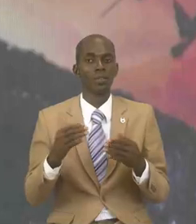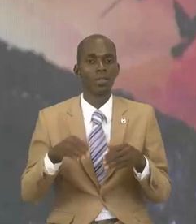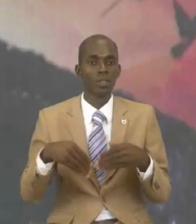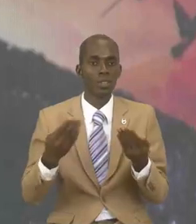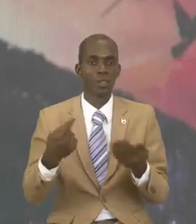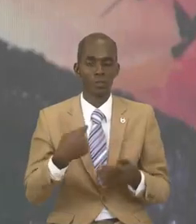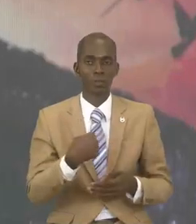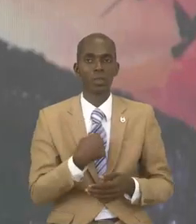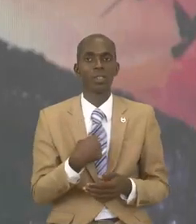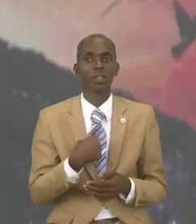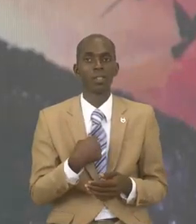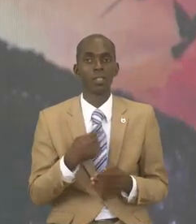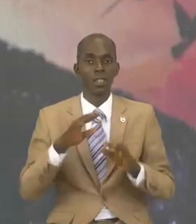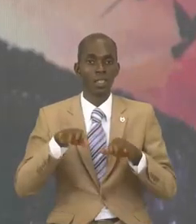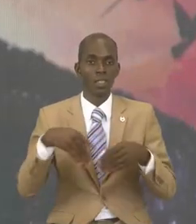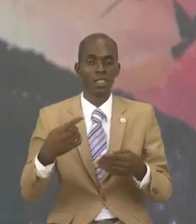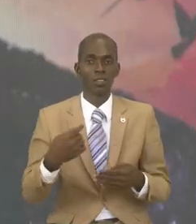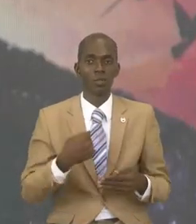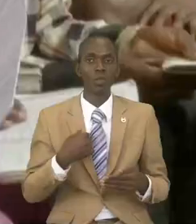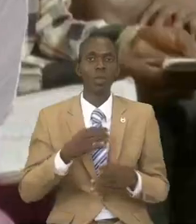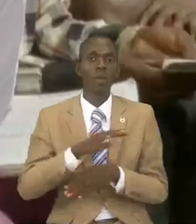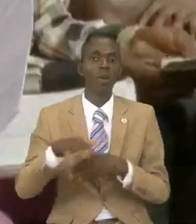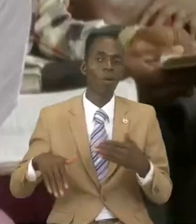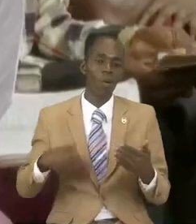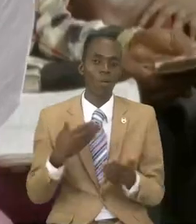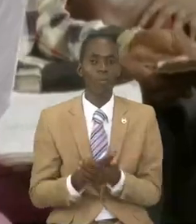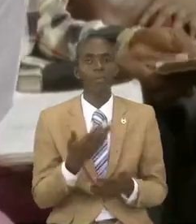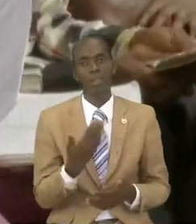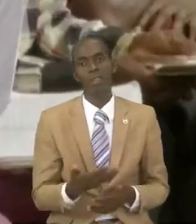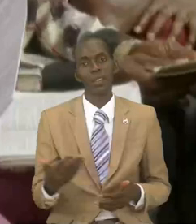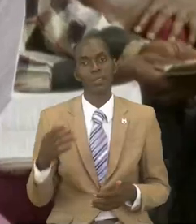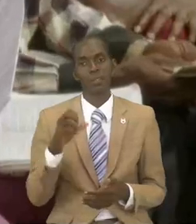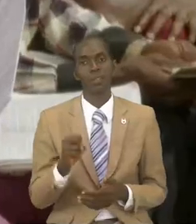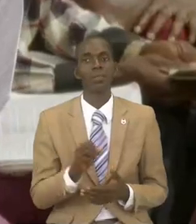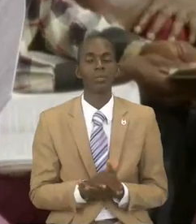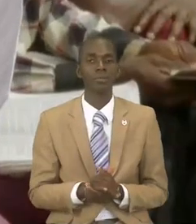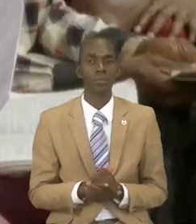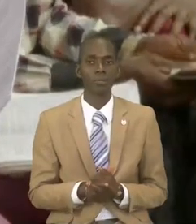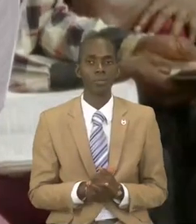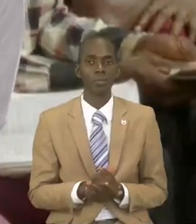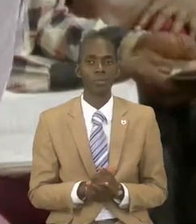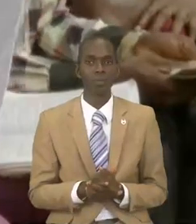Comment ne me donnera-t-il pas aussi toutes choses avec lui?